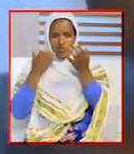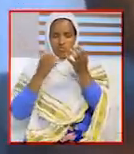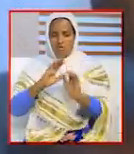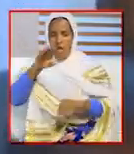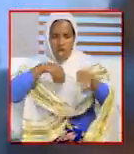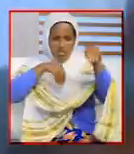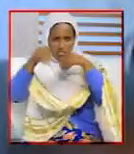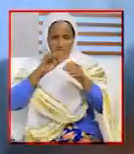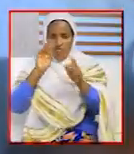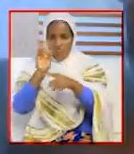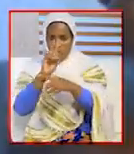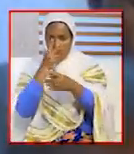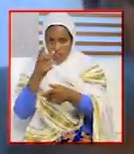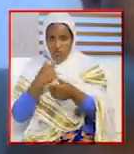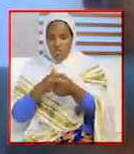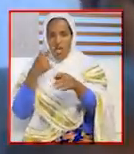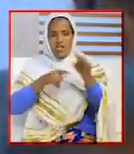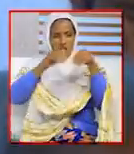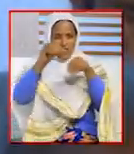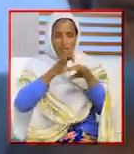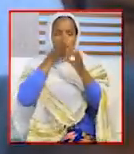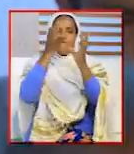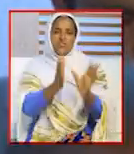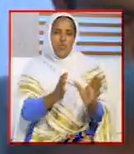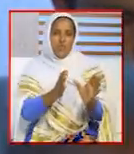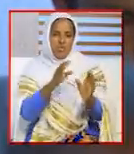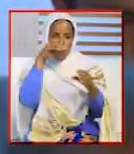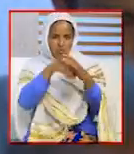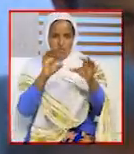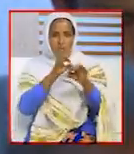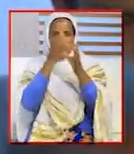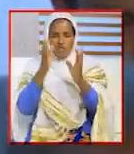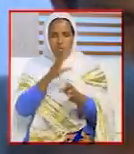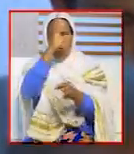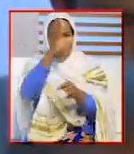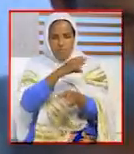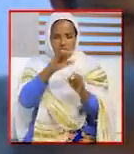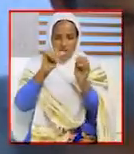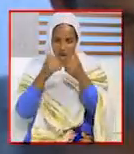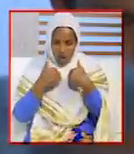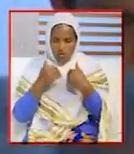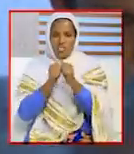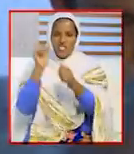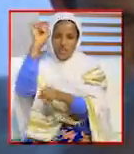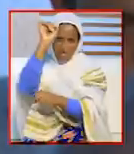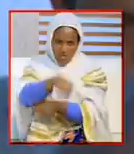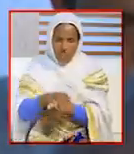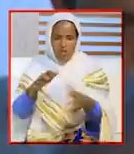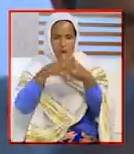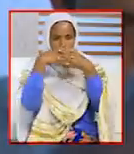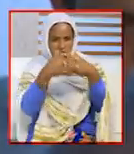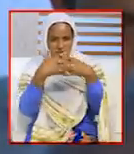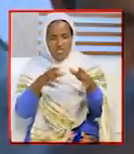ፊልም ነው አይደለ? ልክ ያንን የአክሽን ፊልም በመንፈሳዊ ቀርጸውት መስቀል ያለው እንዴት እንደሚያሸንፍ፣ መሳሪያ